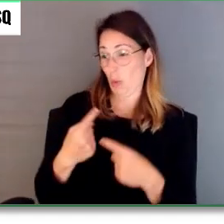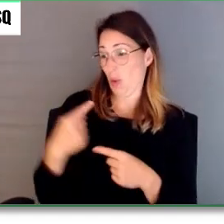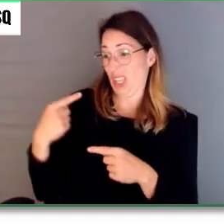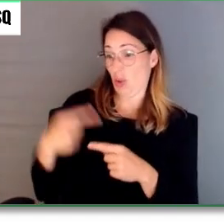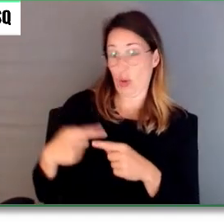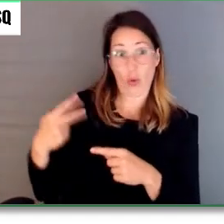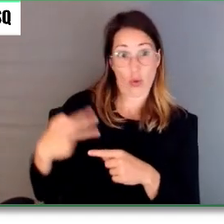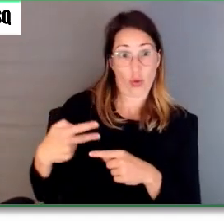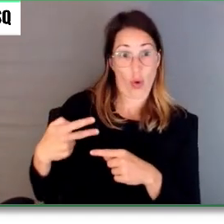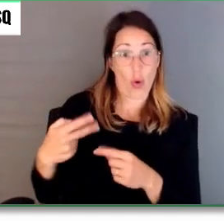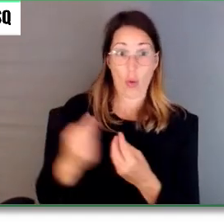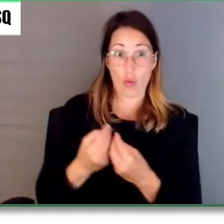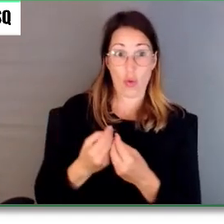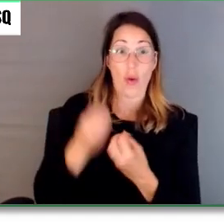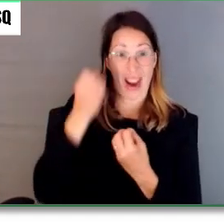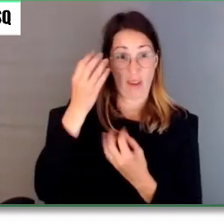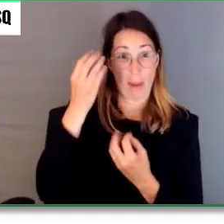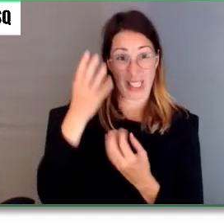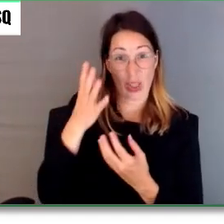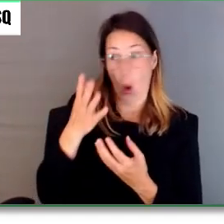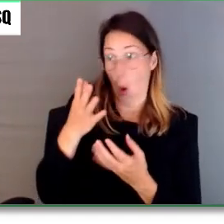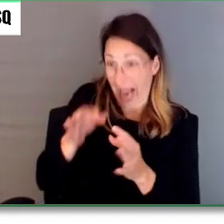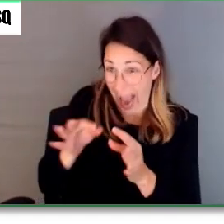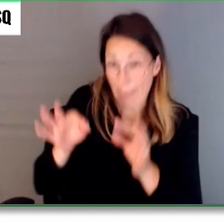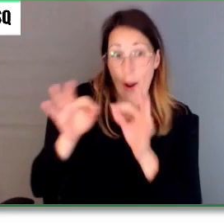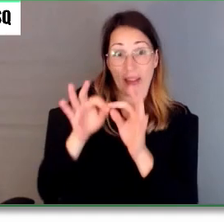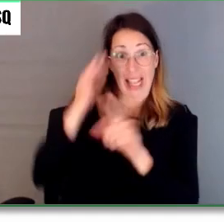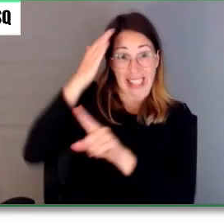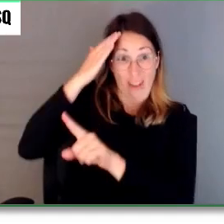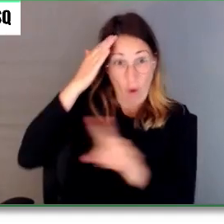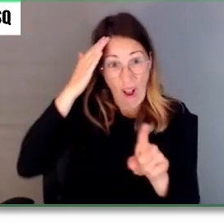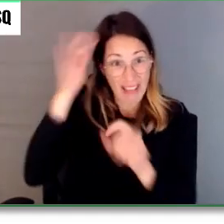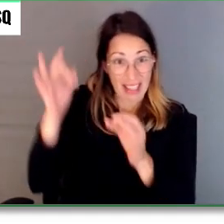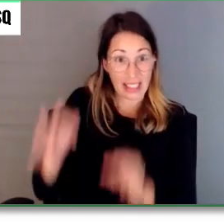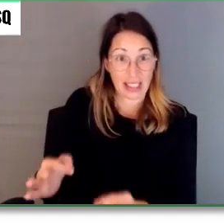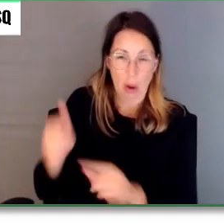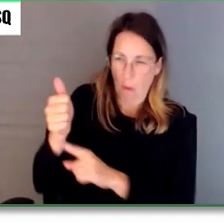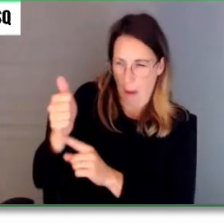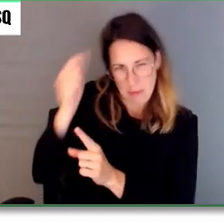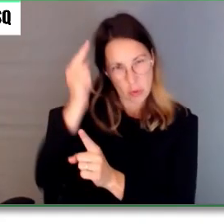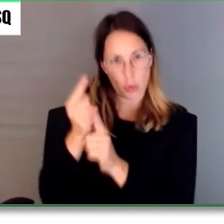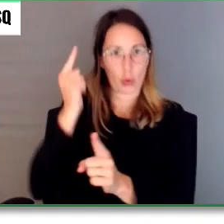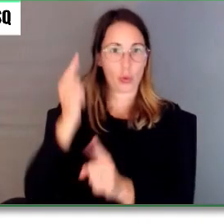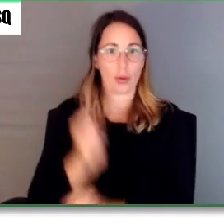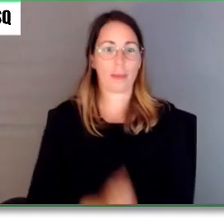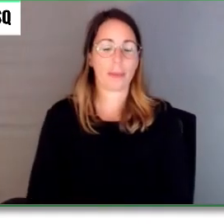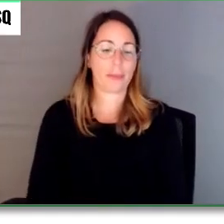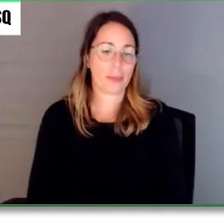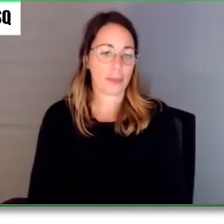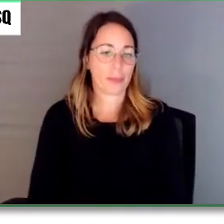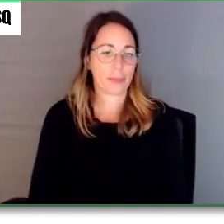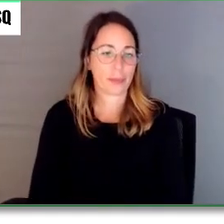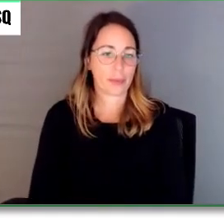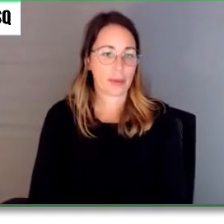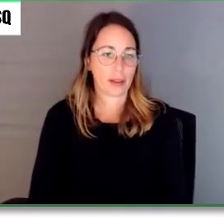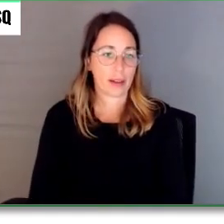et son importance pour que les gens puissent prendre des décisions judicieuses. Diapo suivante.